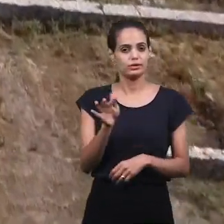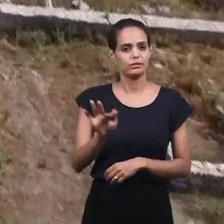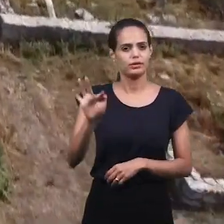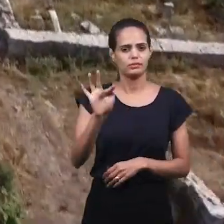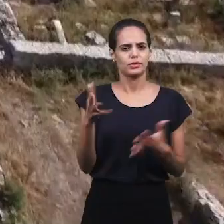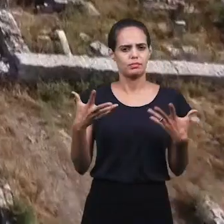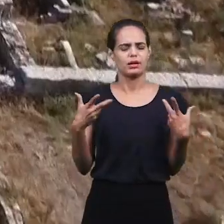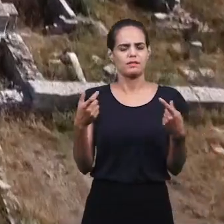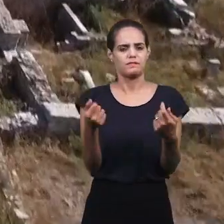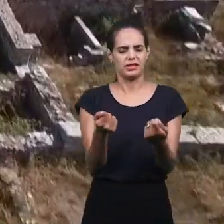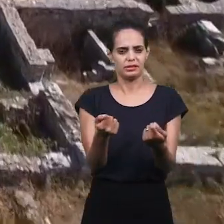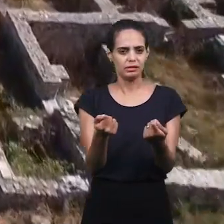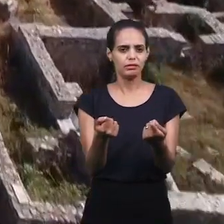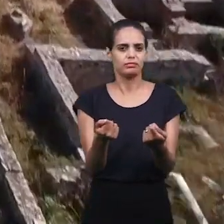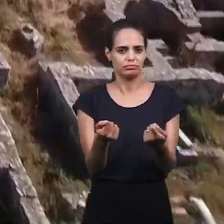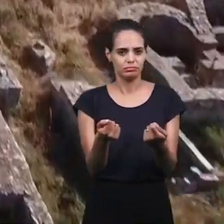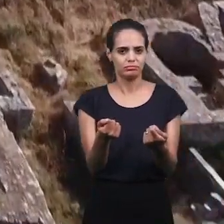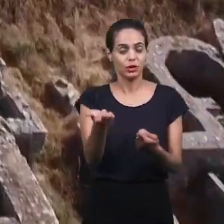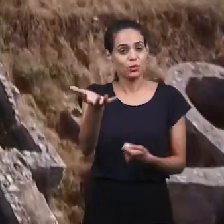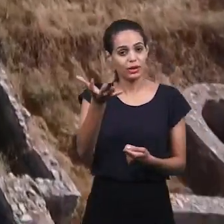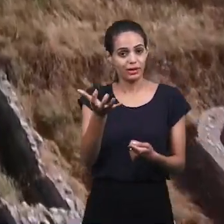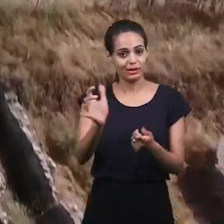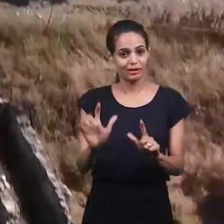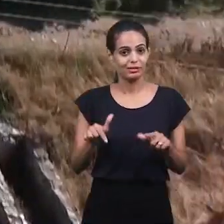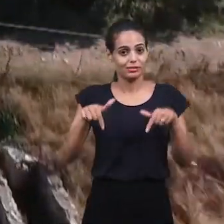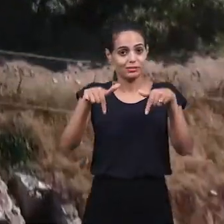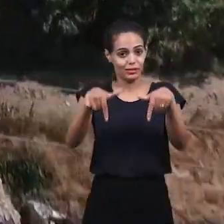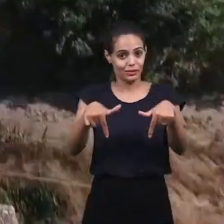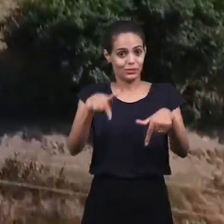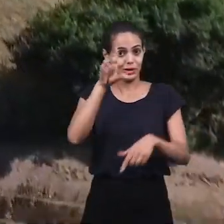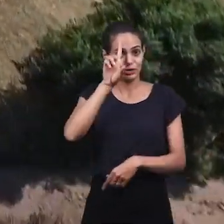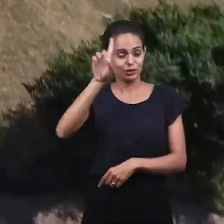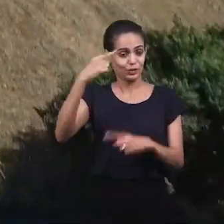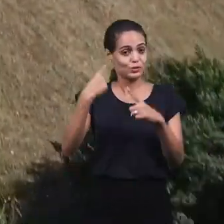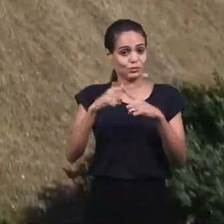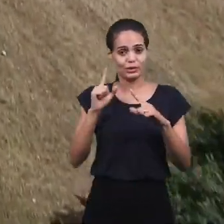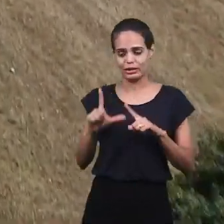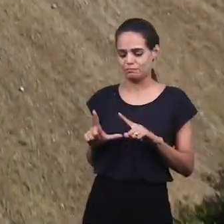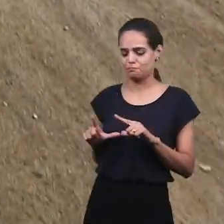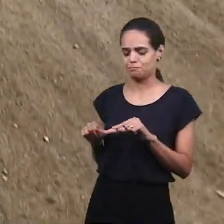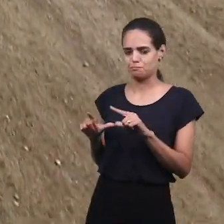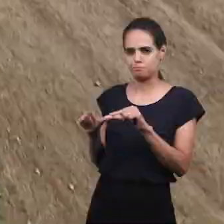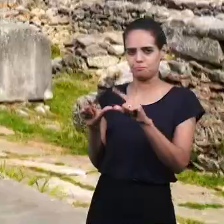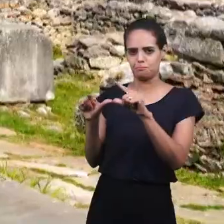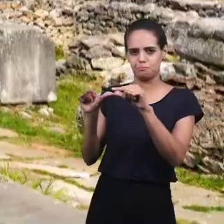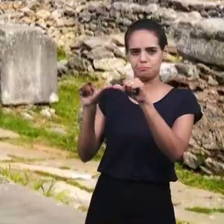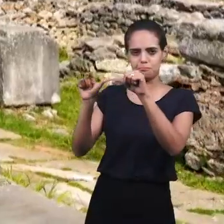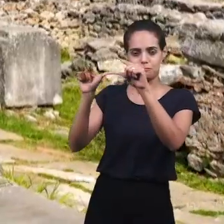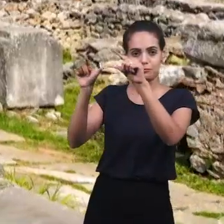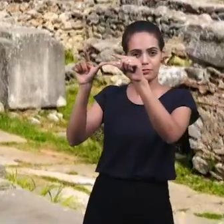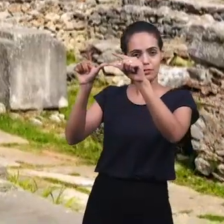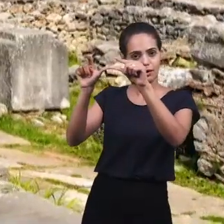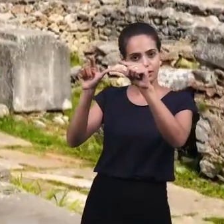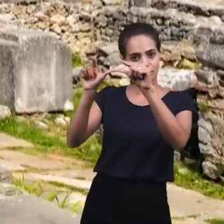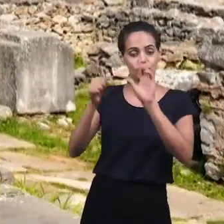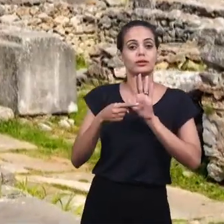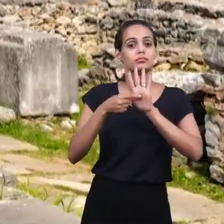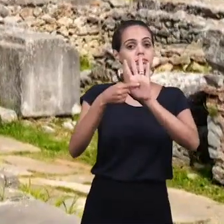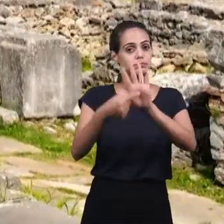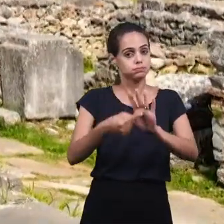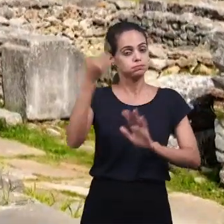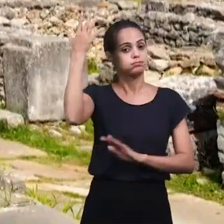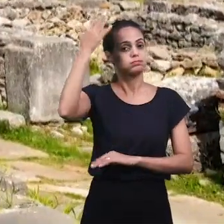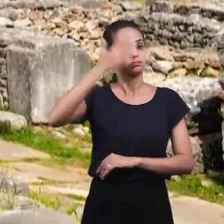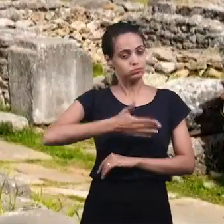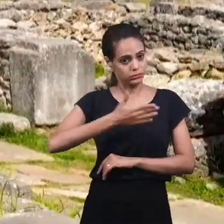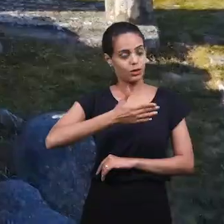Dieu parce que ce voyage a été une manifestation de plus des trésors de la grâce